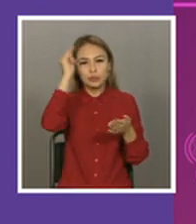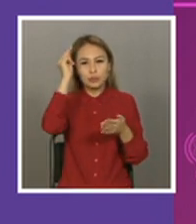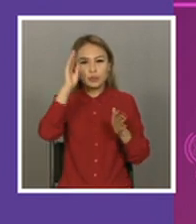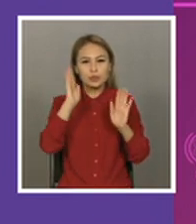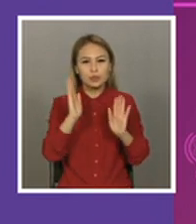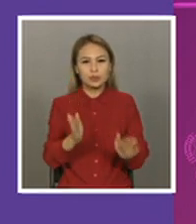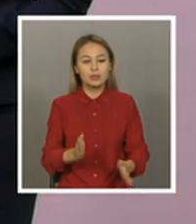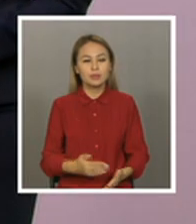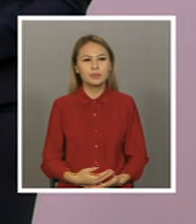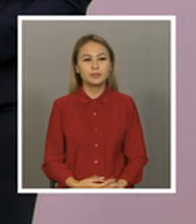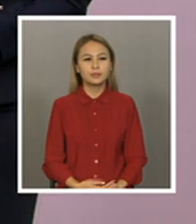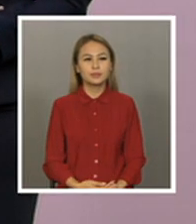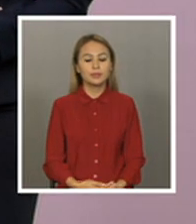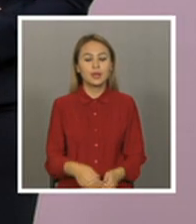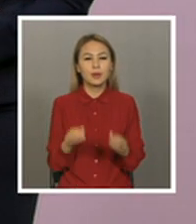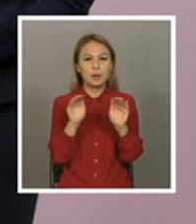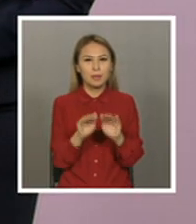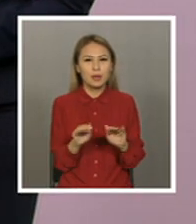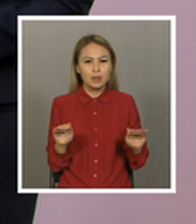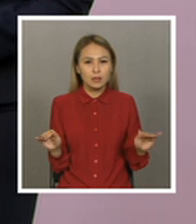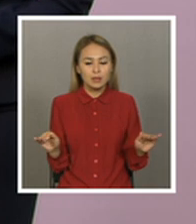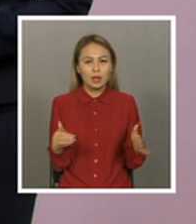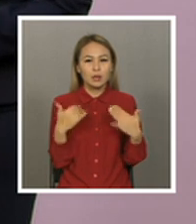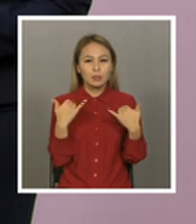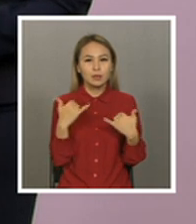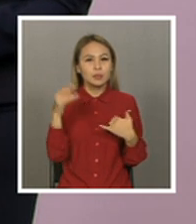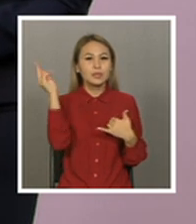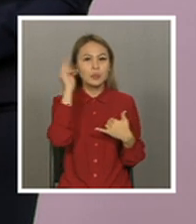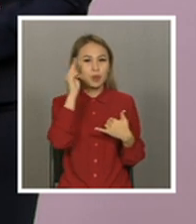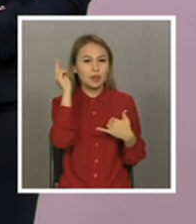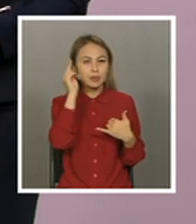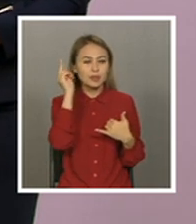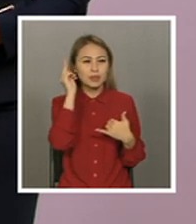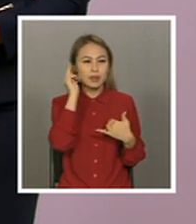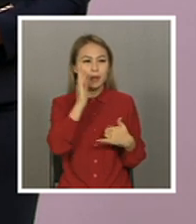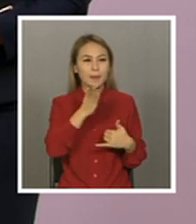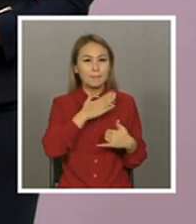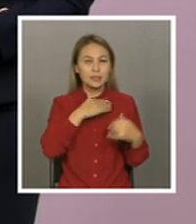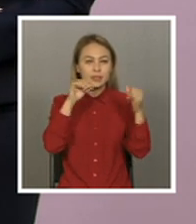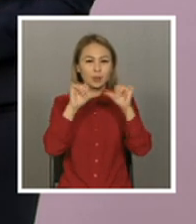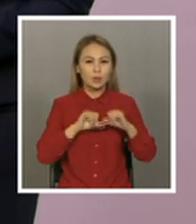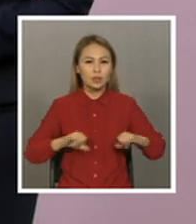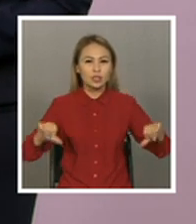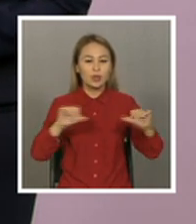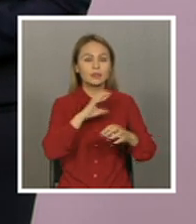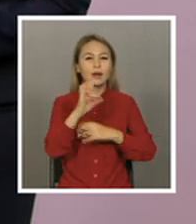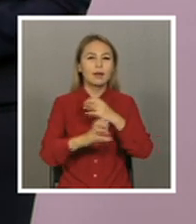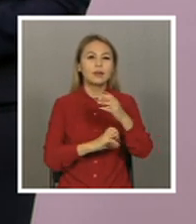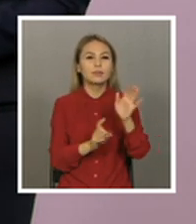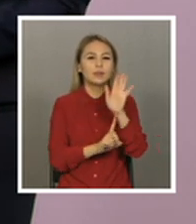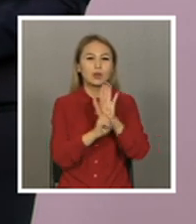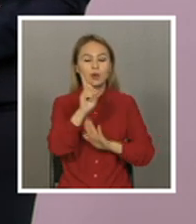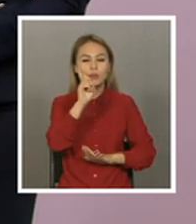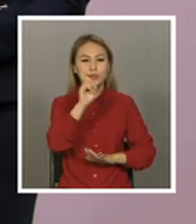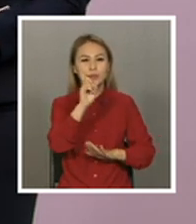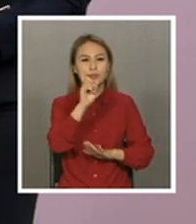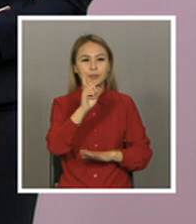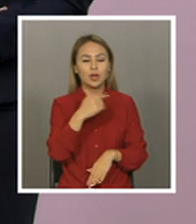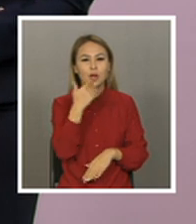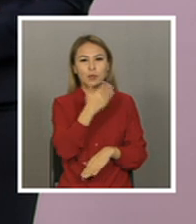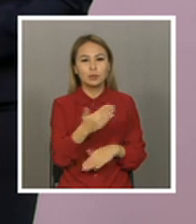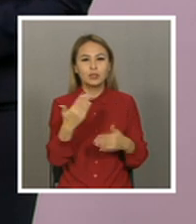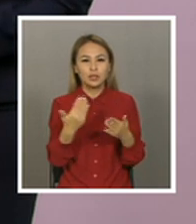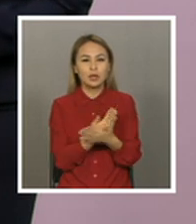үйренесіңдер. Балалар, бүгінгі сабағымызда бізді қоршаған әлем тарауын бастаймыз. Бұл жаңа